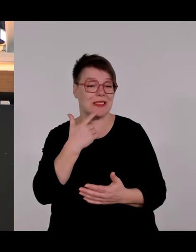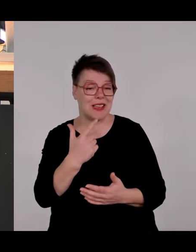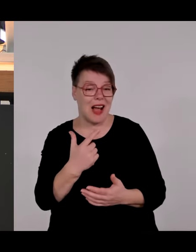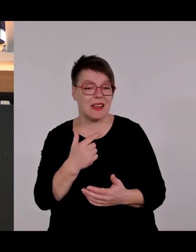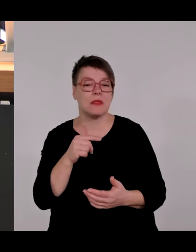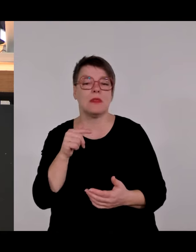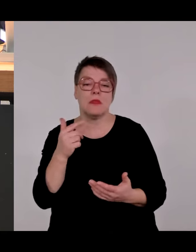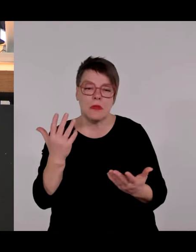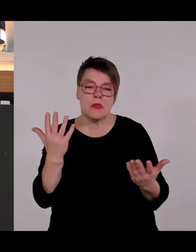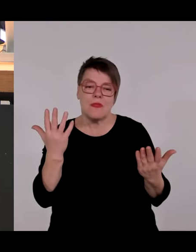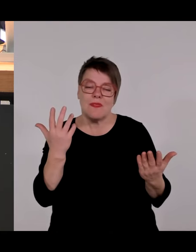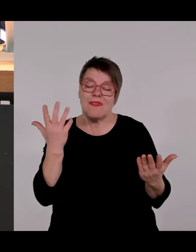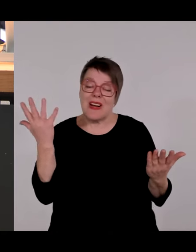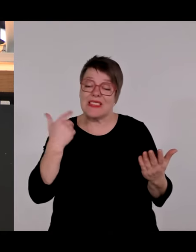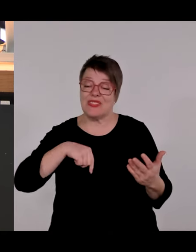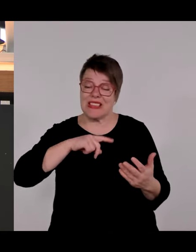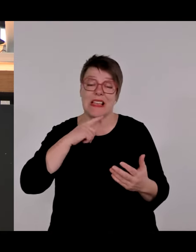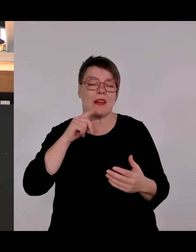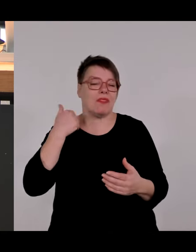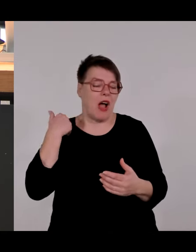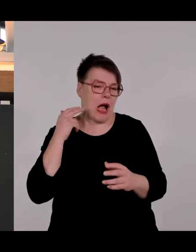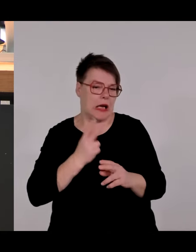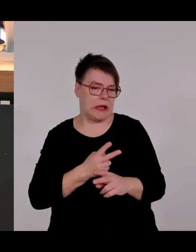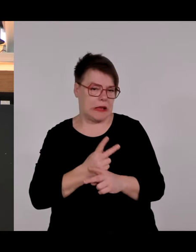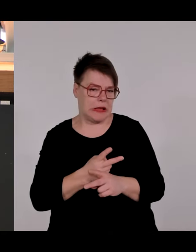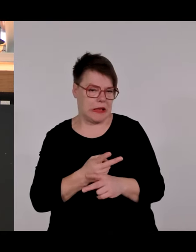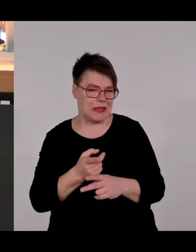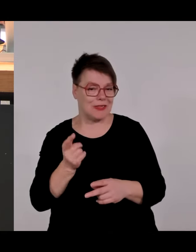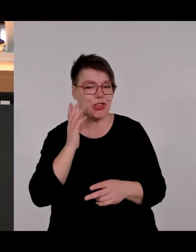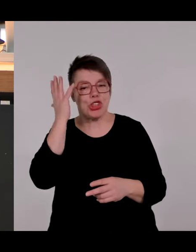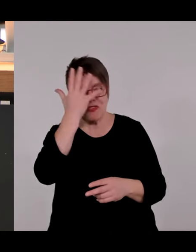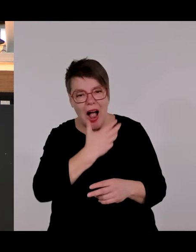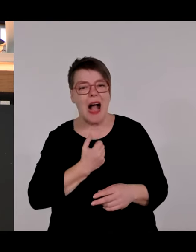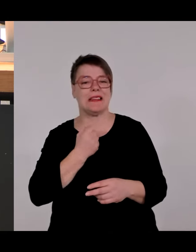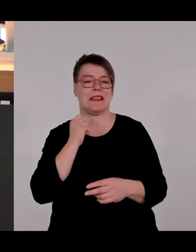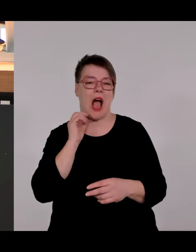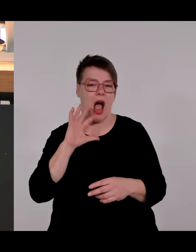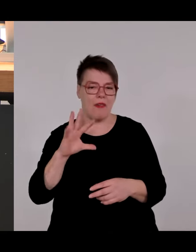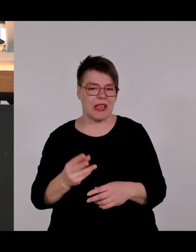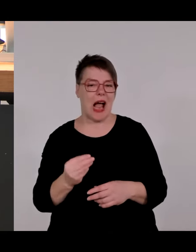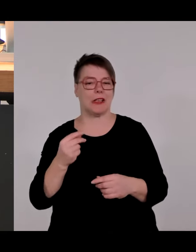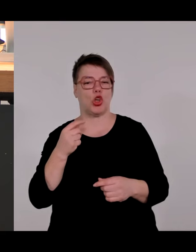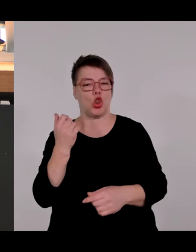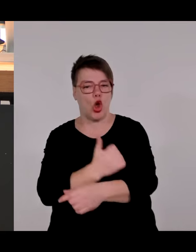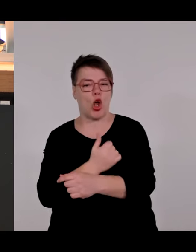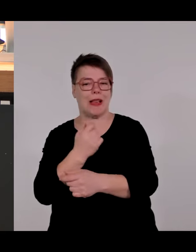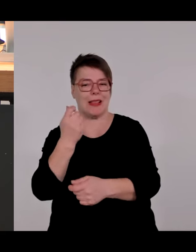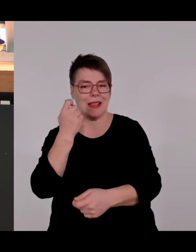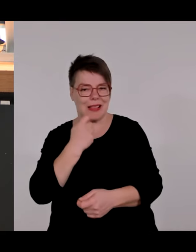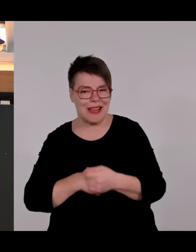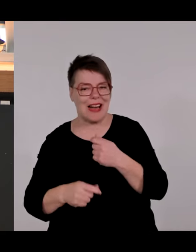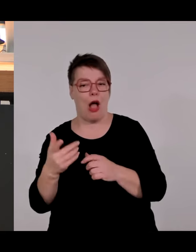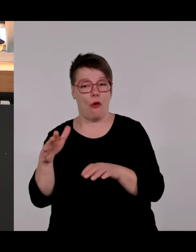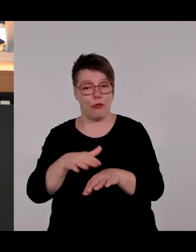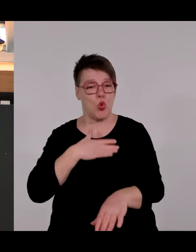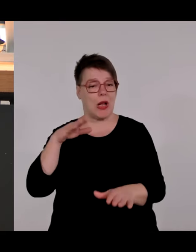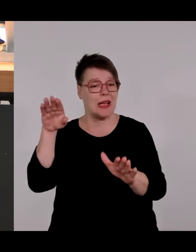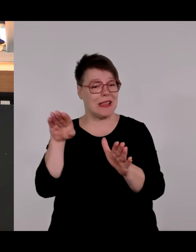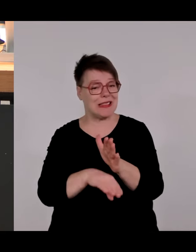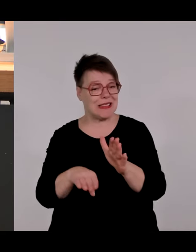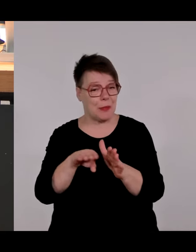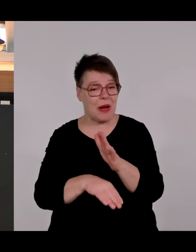uns allen hier im Saal klar. Vielleicht nicht Ihnen von links bis links außen, aber nochmal, dieses Gesetz muss weg, meine Damen und